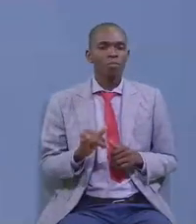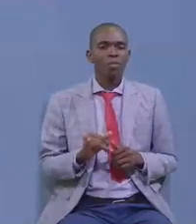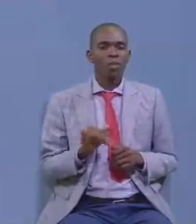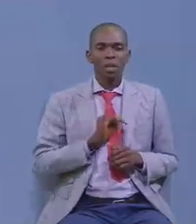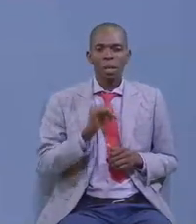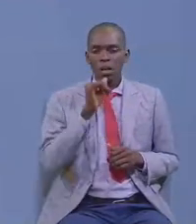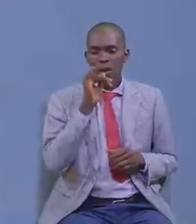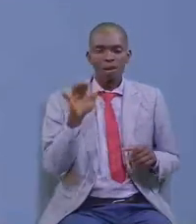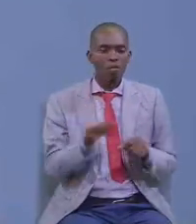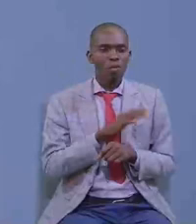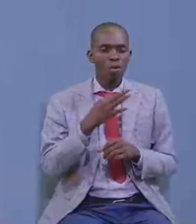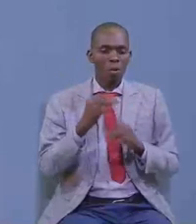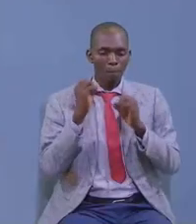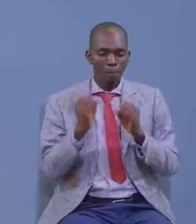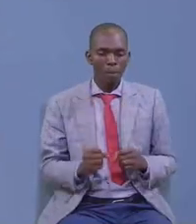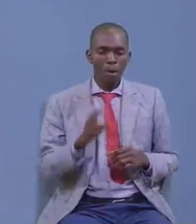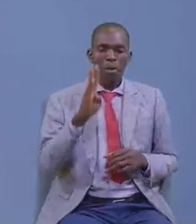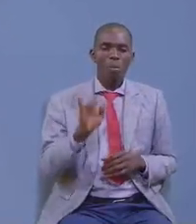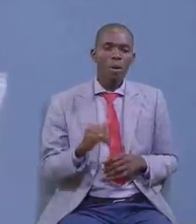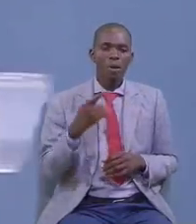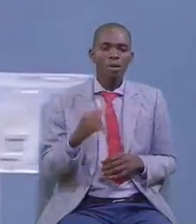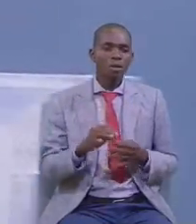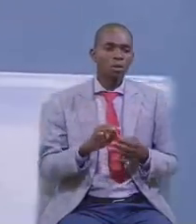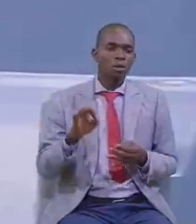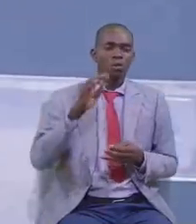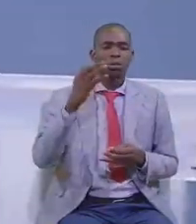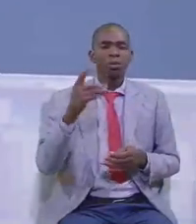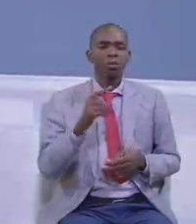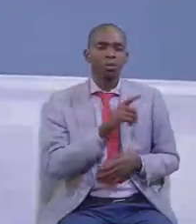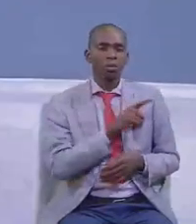je suis rempli de force de l'Esprit de l'Éternel.